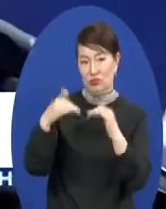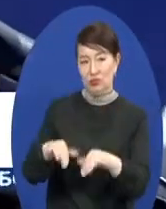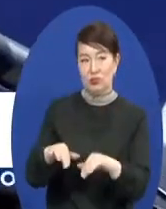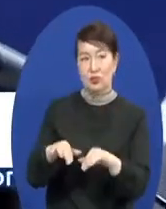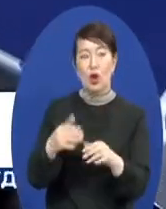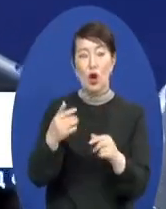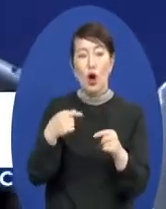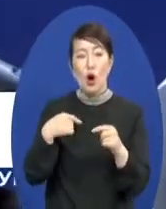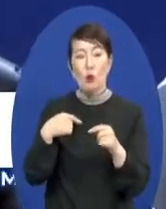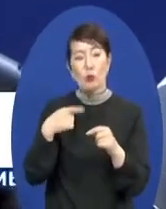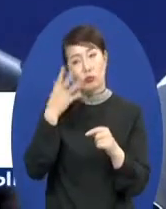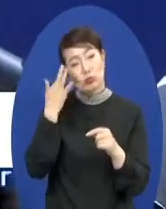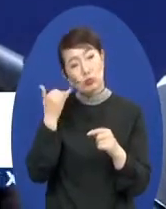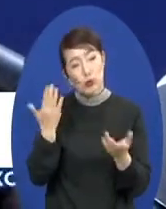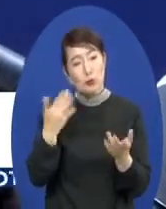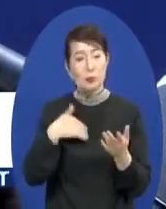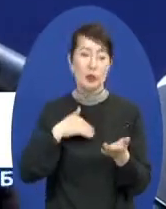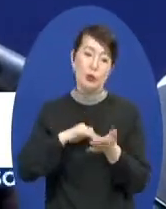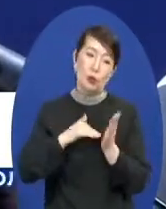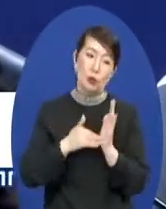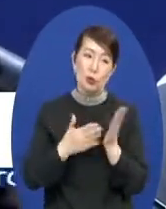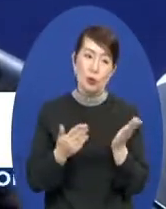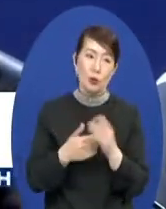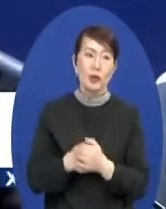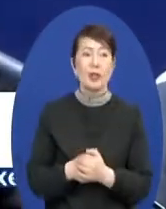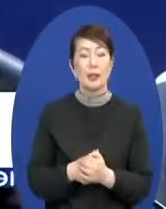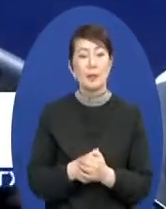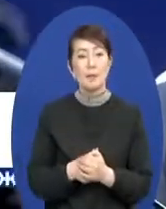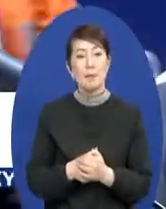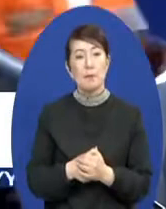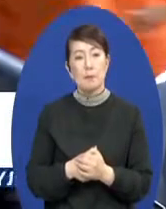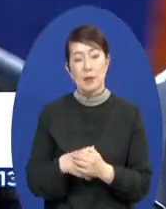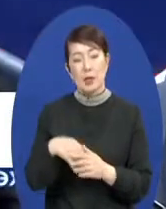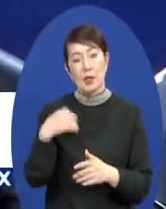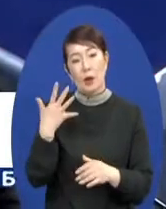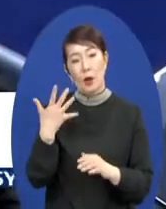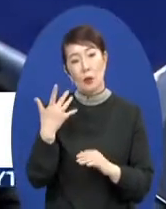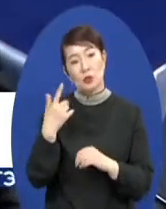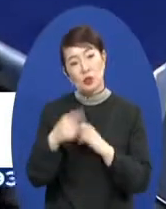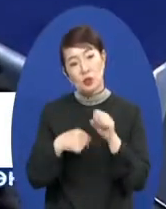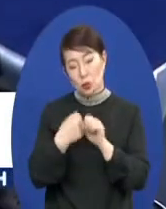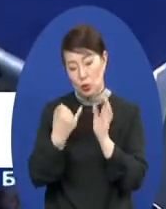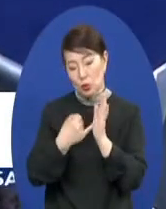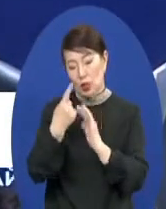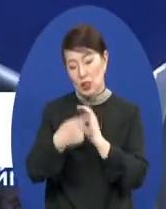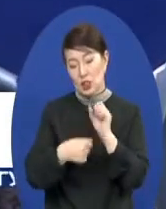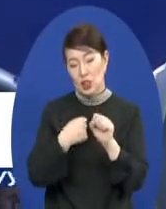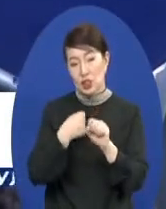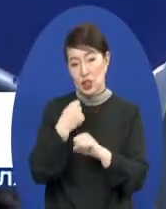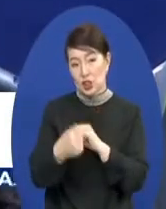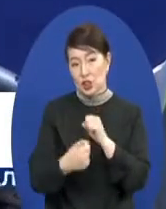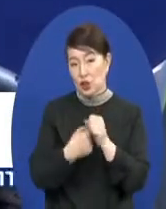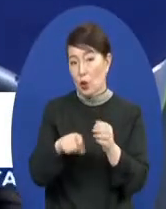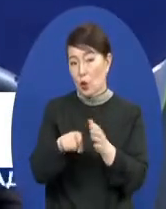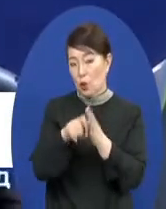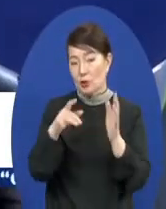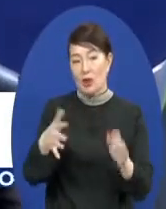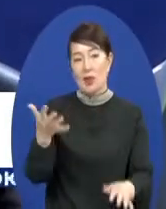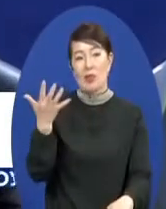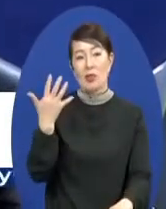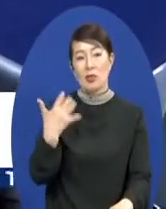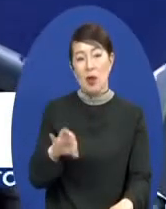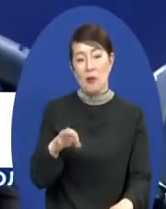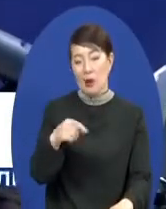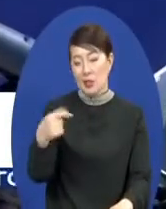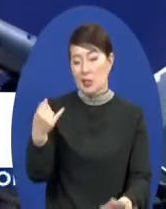үеийг ойрын үед болвол бидний төлөвлөж байгаагаар ойрын одоо 5-6 жилийн хооронд 50-60%